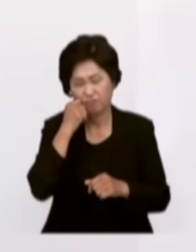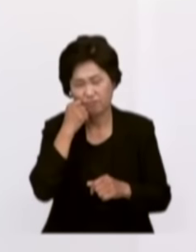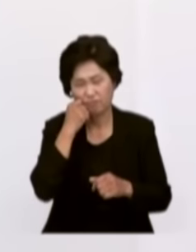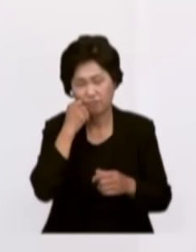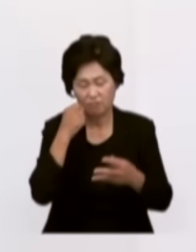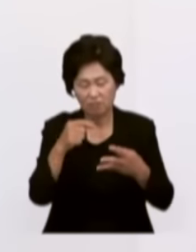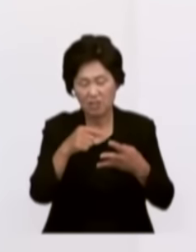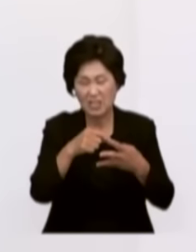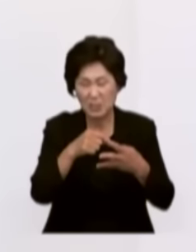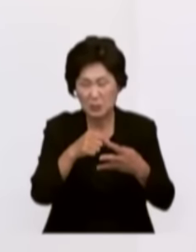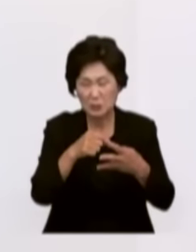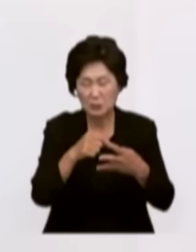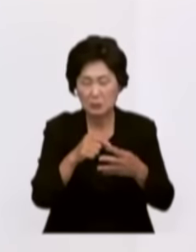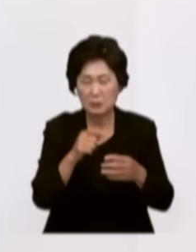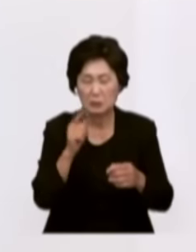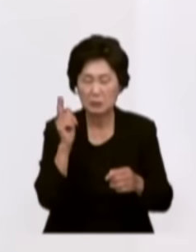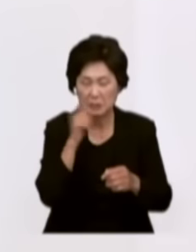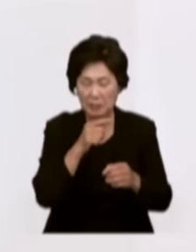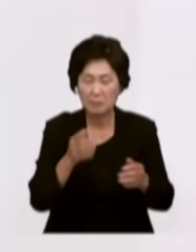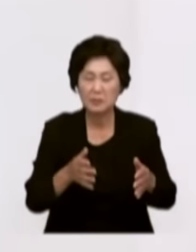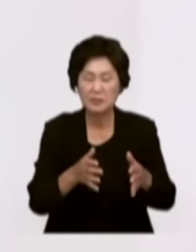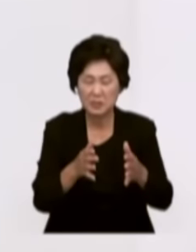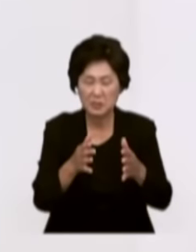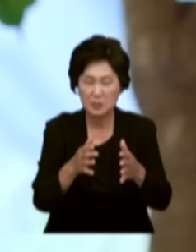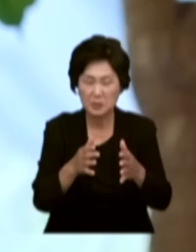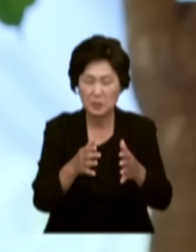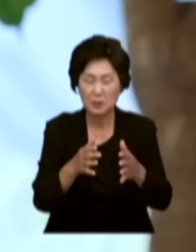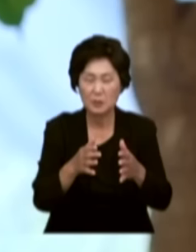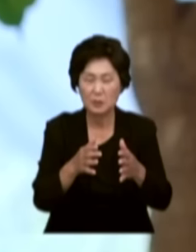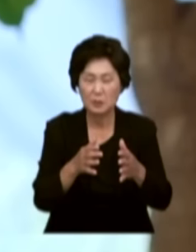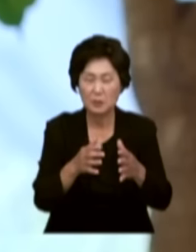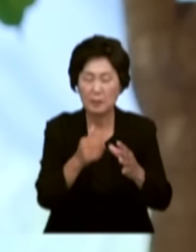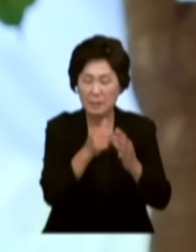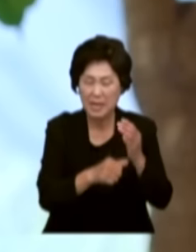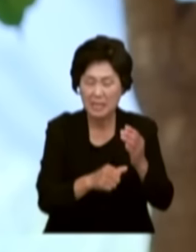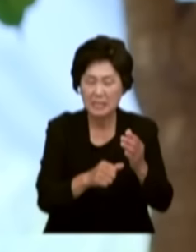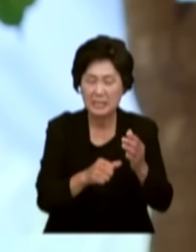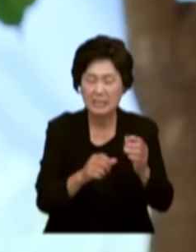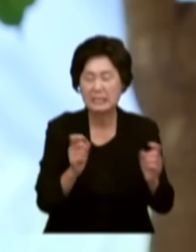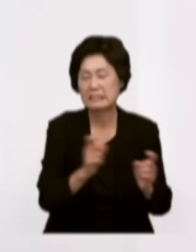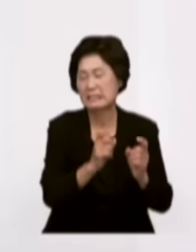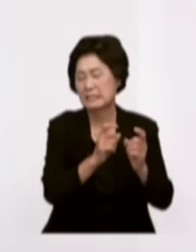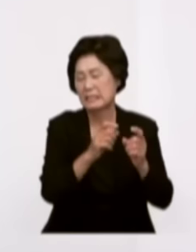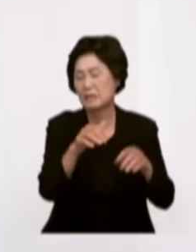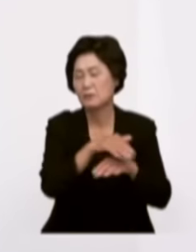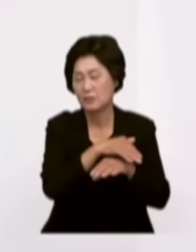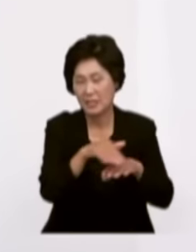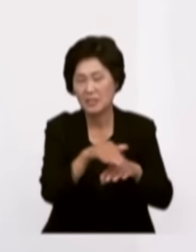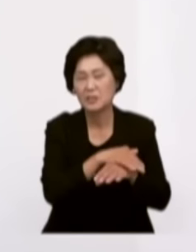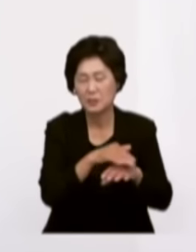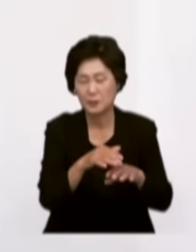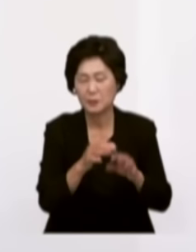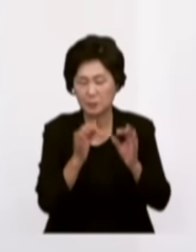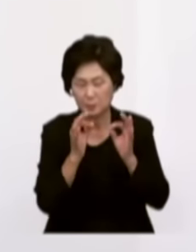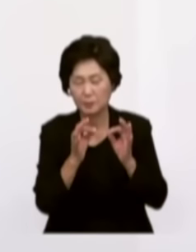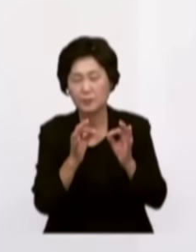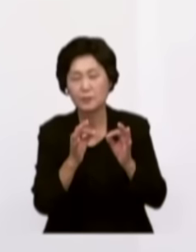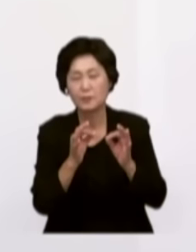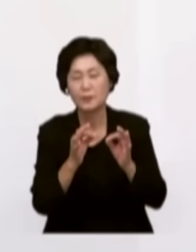너무나 또 안 좋은 길로 막 들어서서 막 싸움하고 다니고 뭐 사고 많이 쳤고. 그래서 사춘기 때? 예. 그러니까 그런 모습을